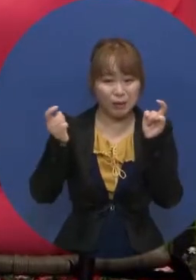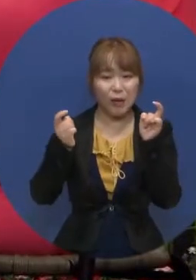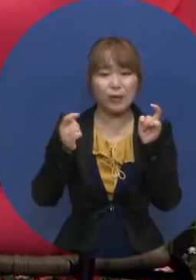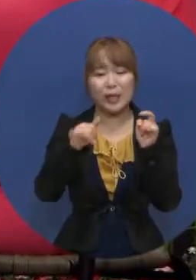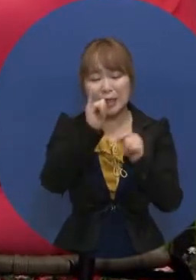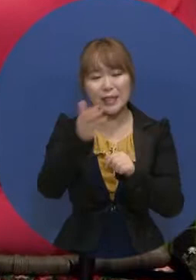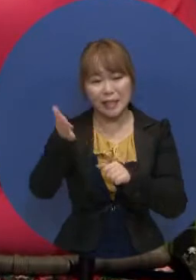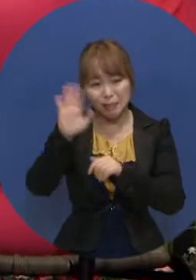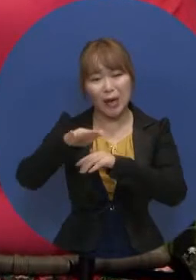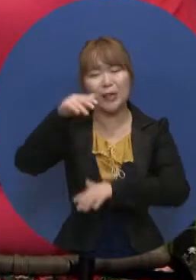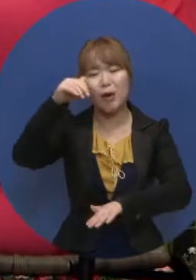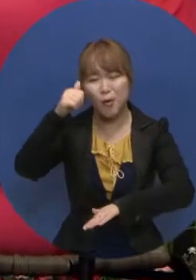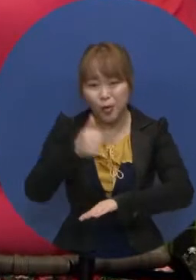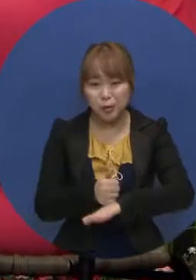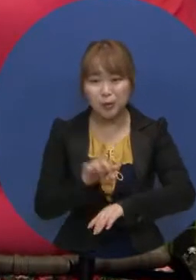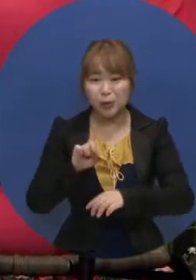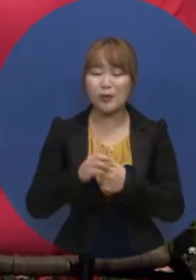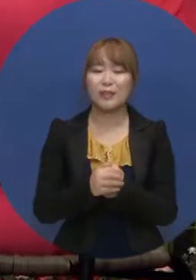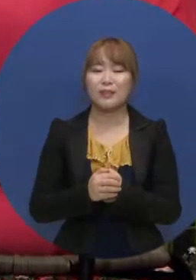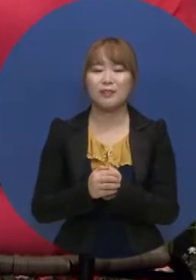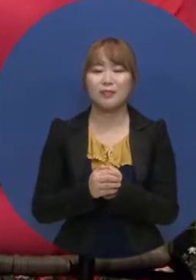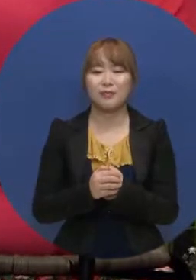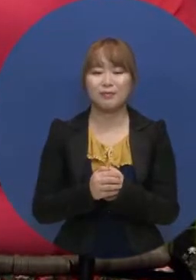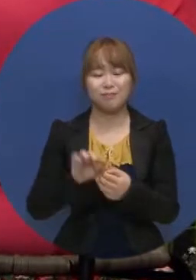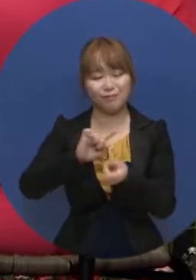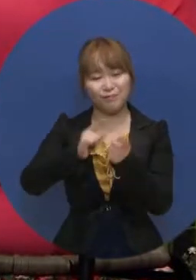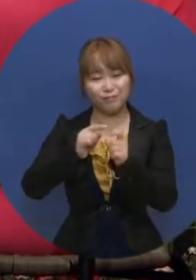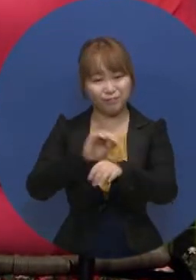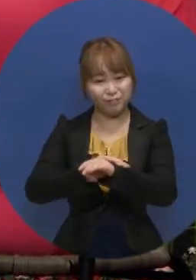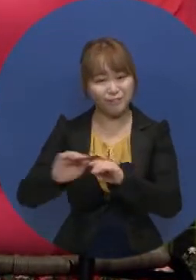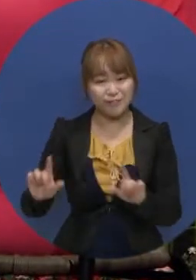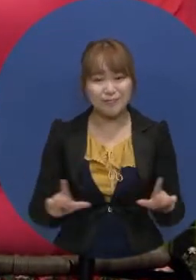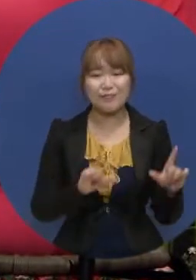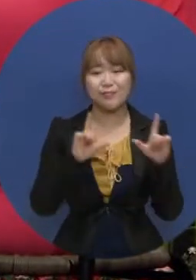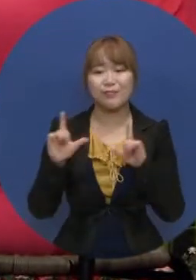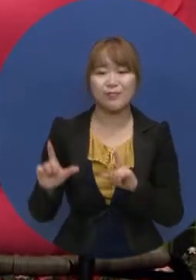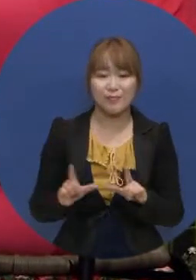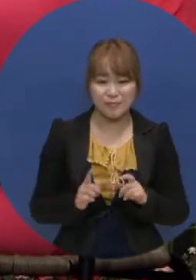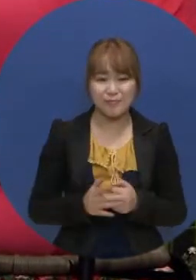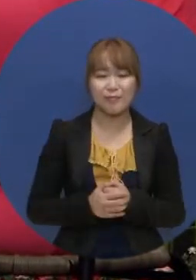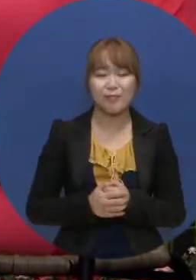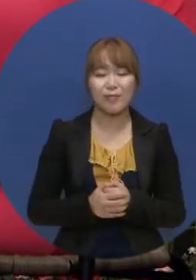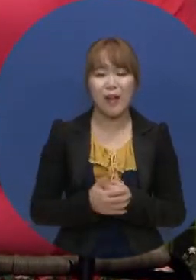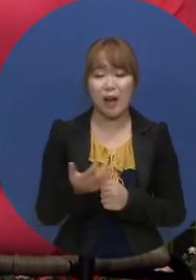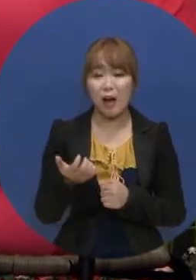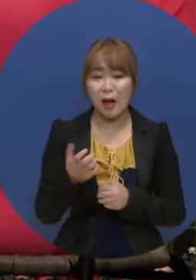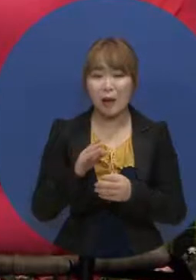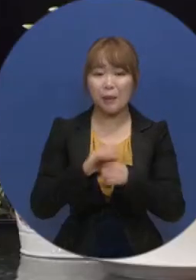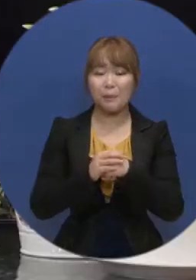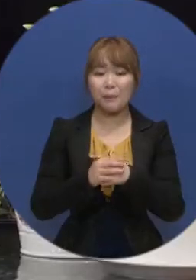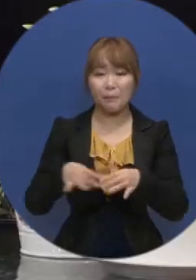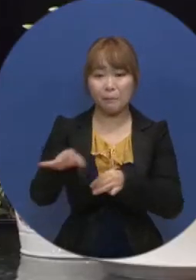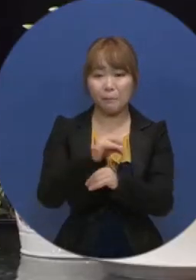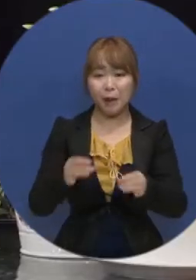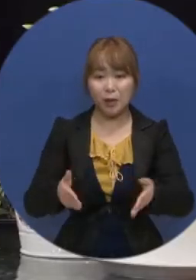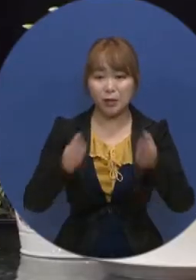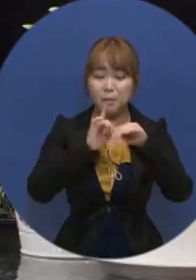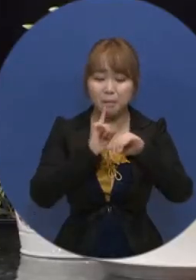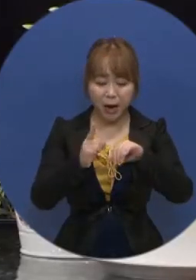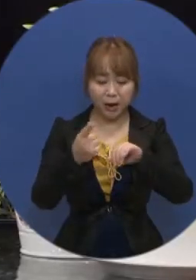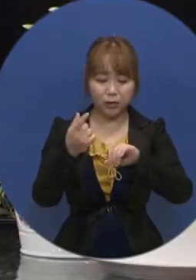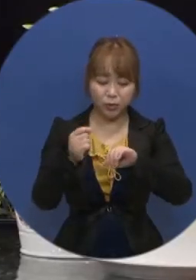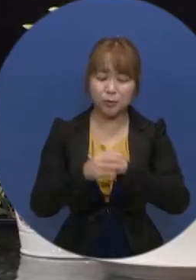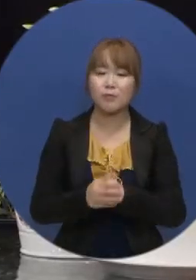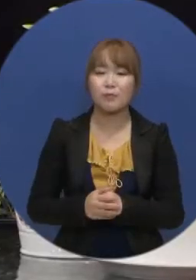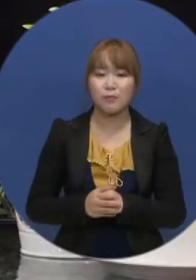네네. 결론은 뭐 잘 지냈고 네. 제가 아까 백화점 말씀하셨는데